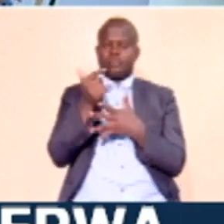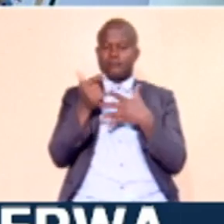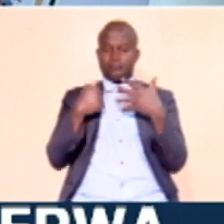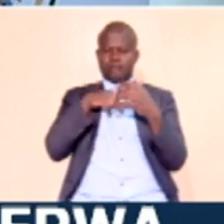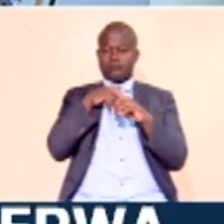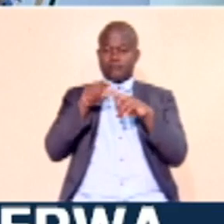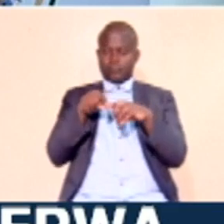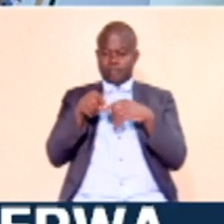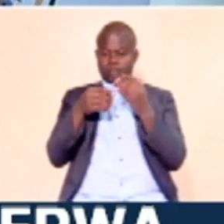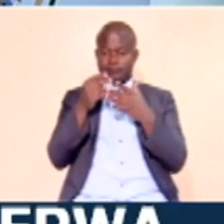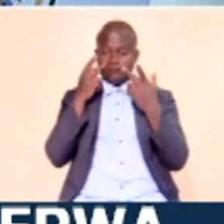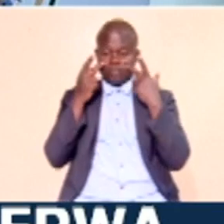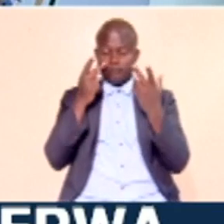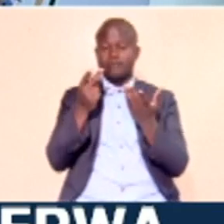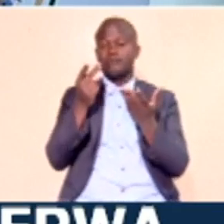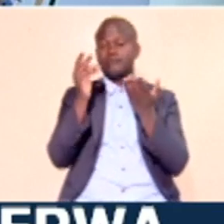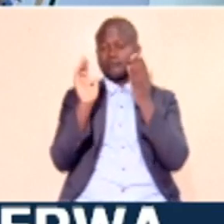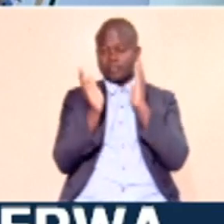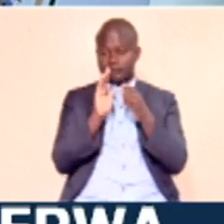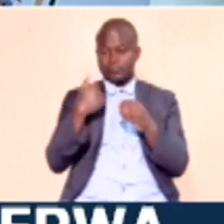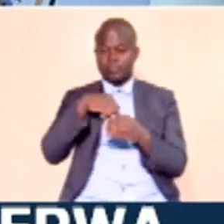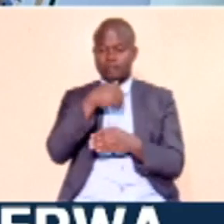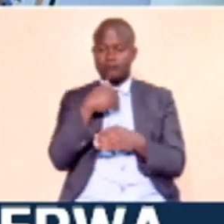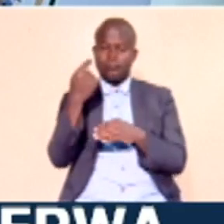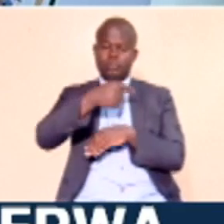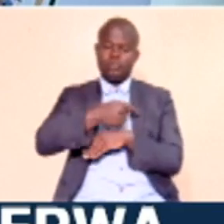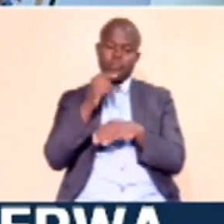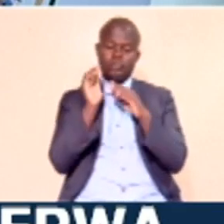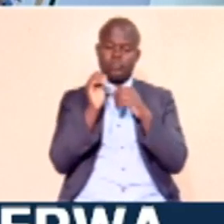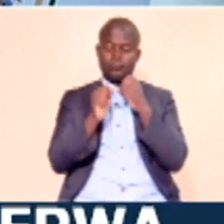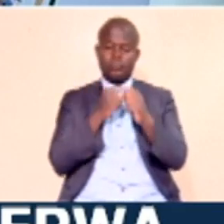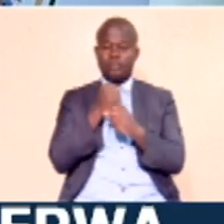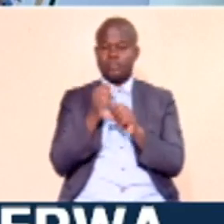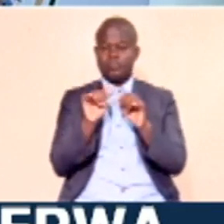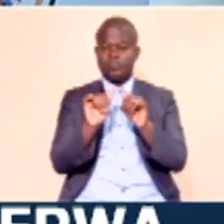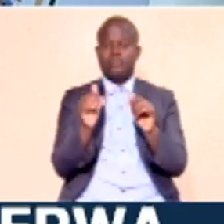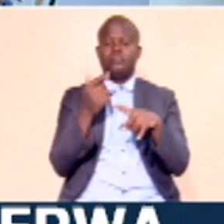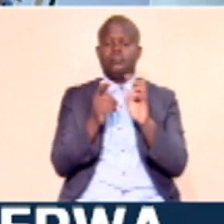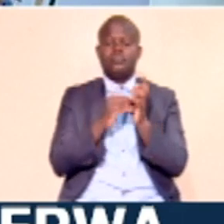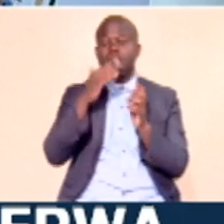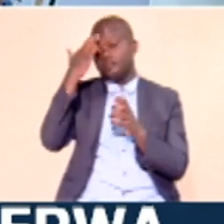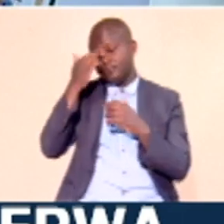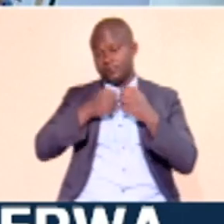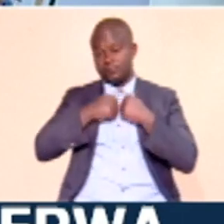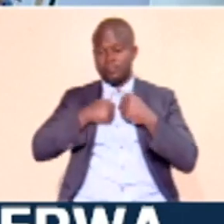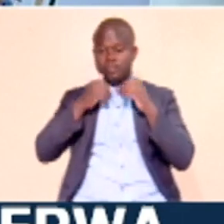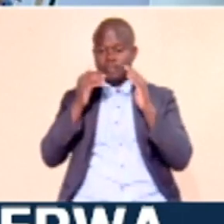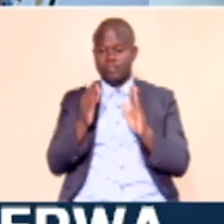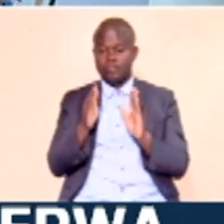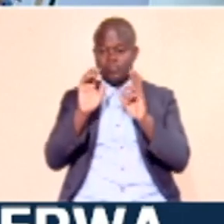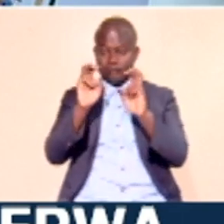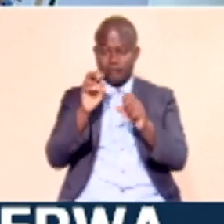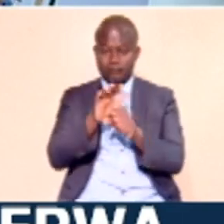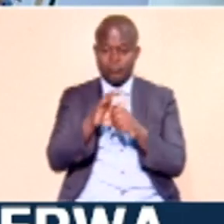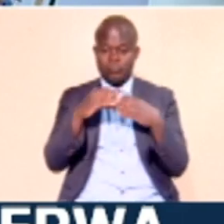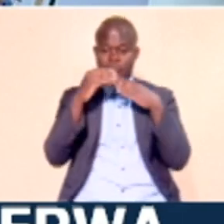dushingiraho tukareba ibipimo dufite uyu munsi ugereranyije n'imyaka dusigaranye, ariko tukibutsa Abanyarwanda yuko cyane cyane